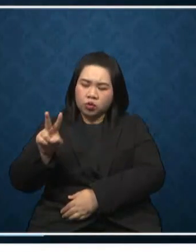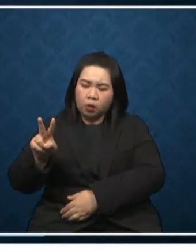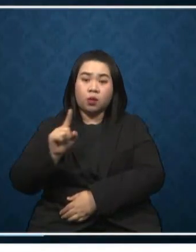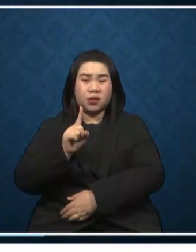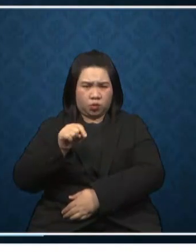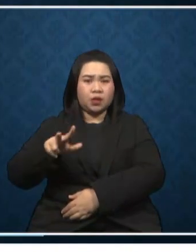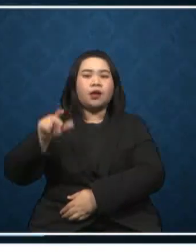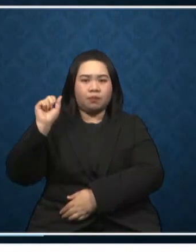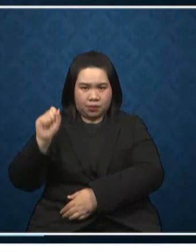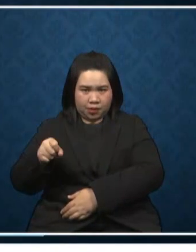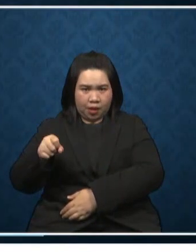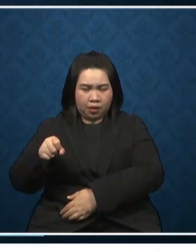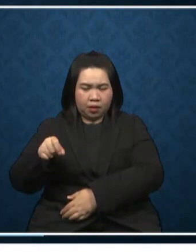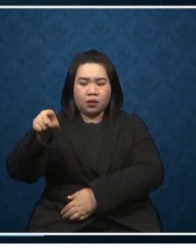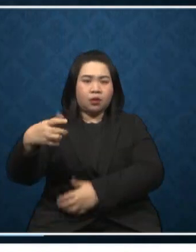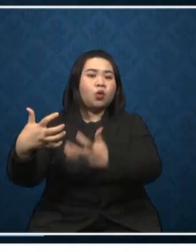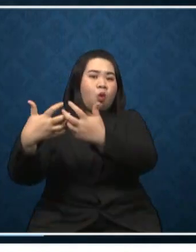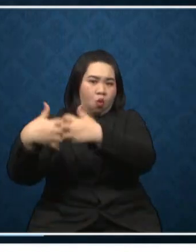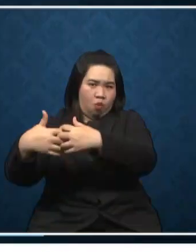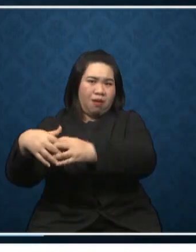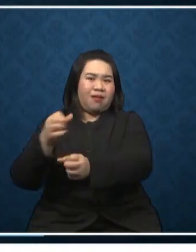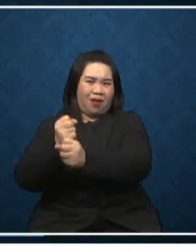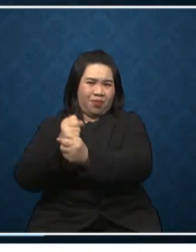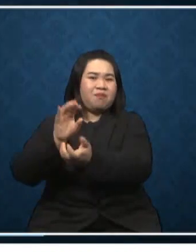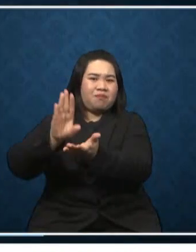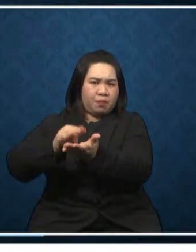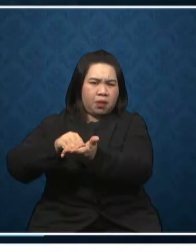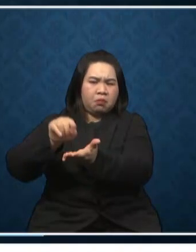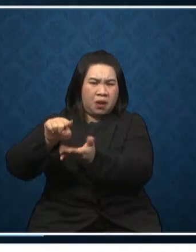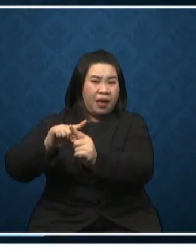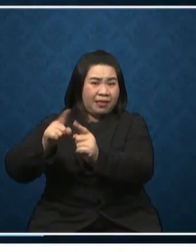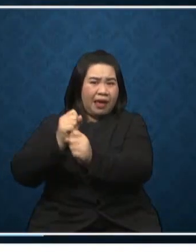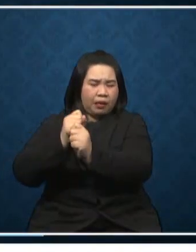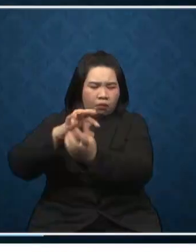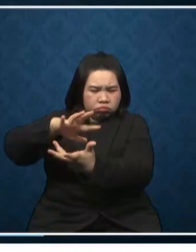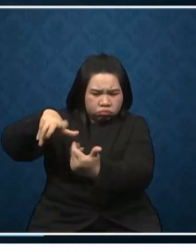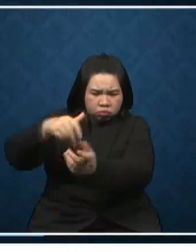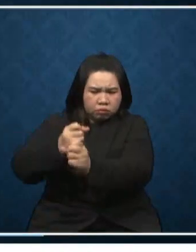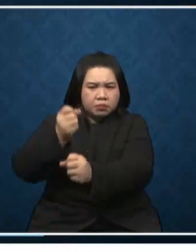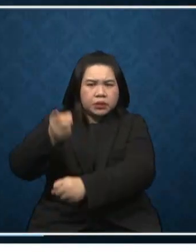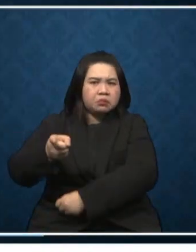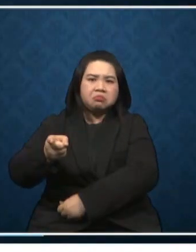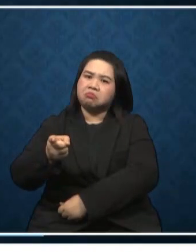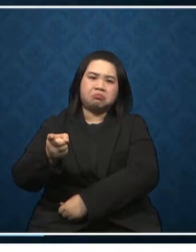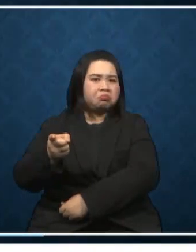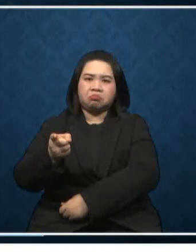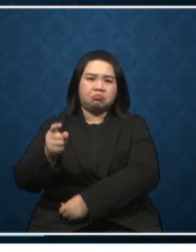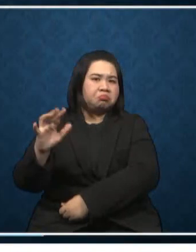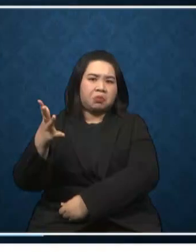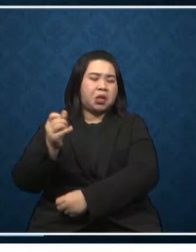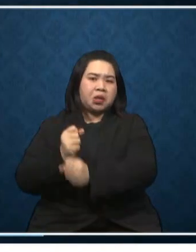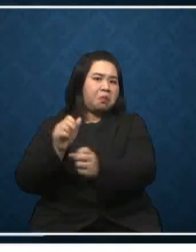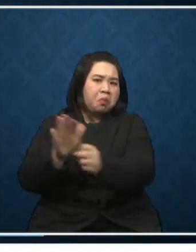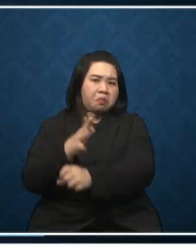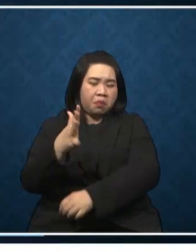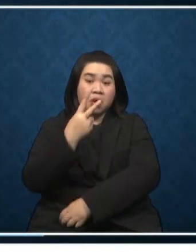3 shuttingสมการบทึกและ infecไม่ไดสทั้หมดถ้